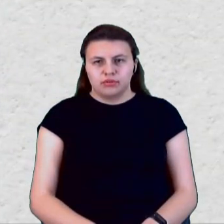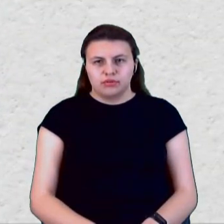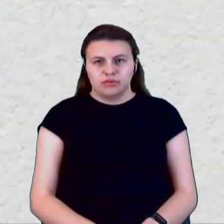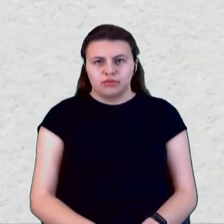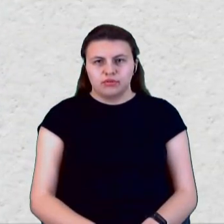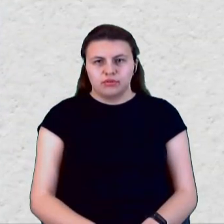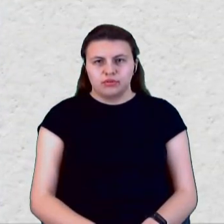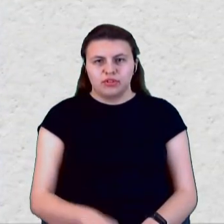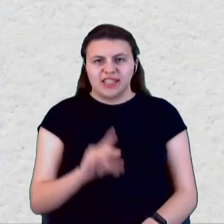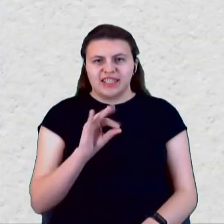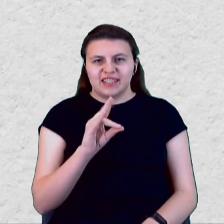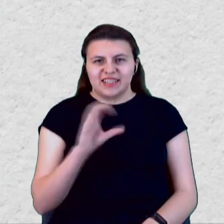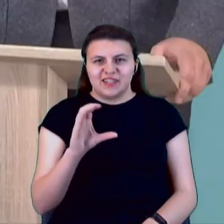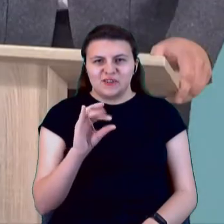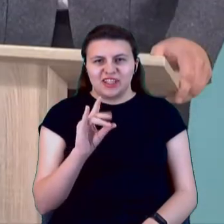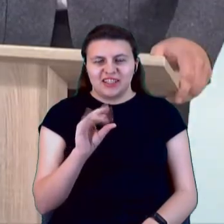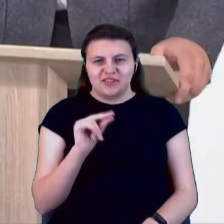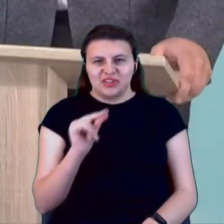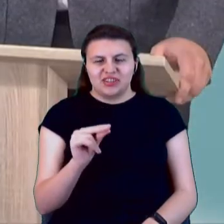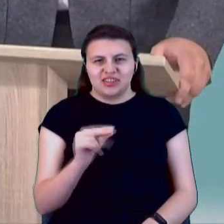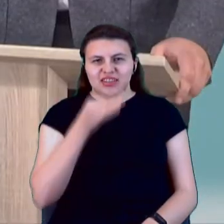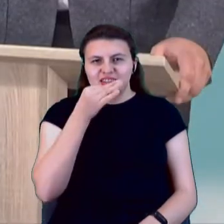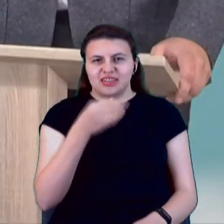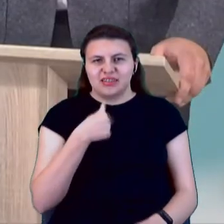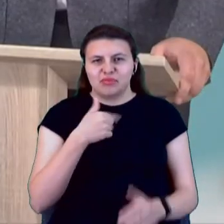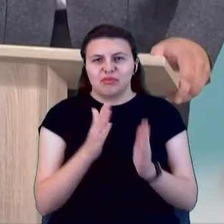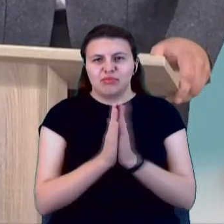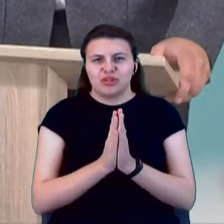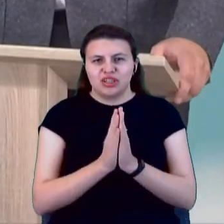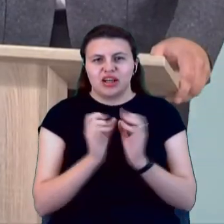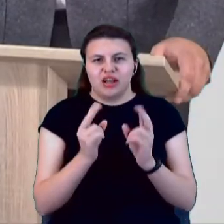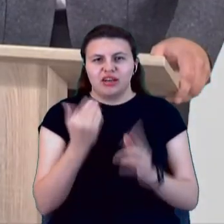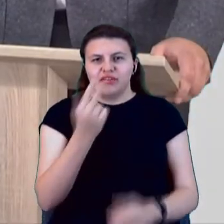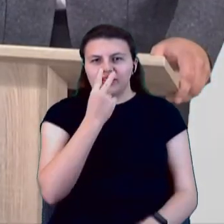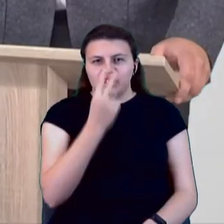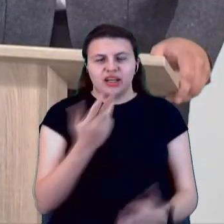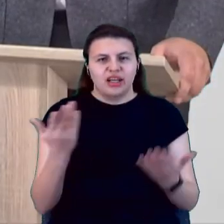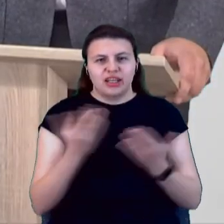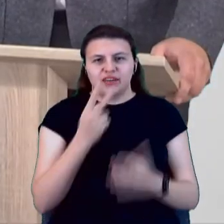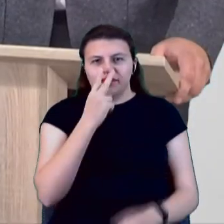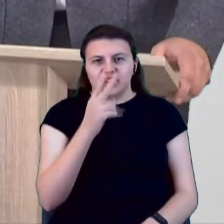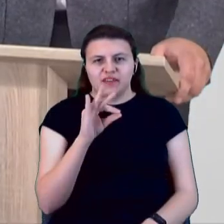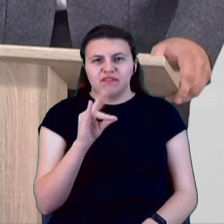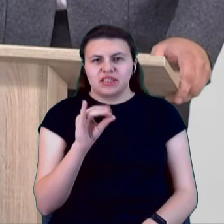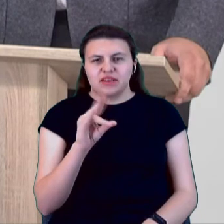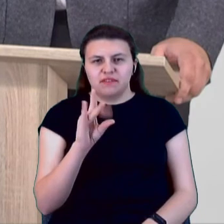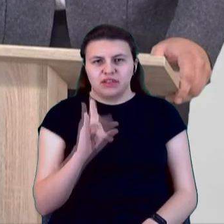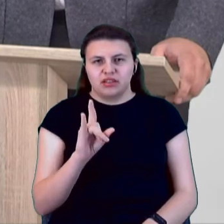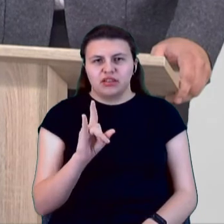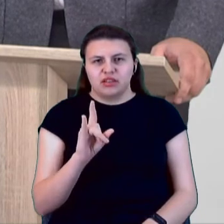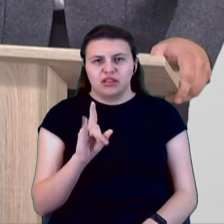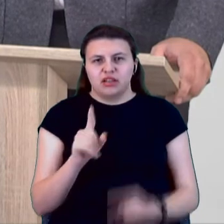Денис Вікторович, скажіть мені, будь ласка, як ви бачите, які ви бачите визови